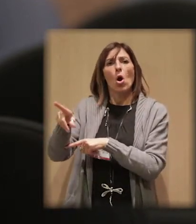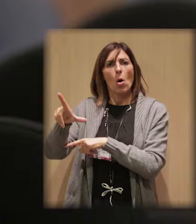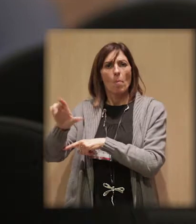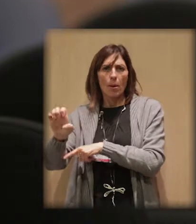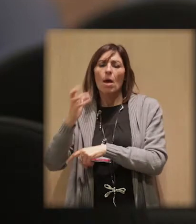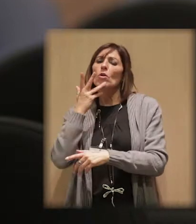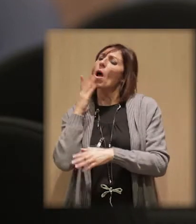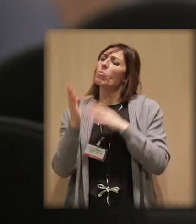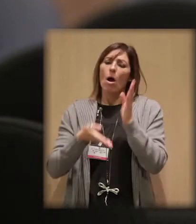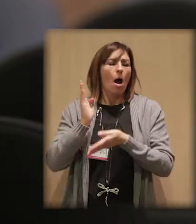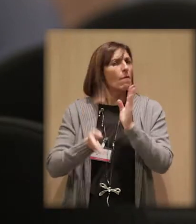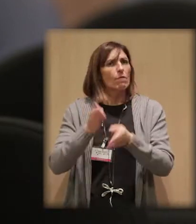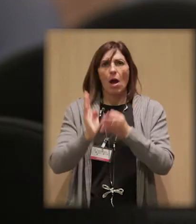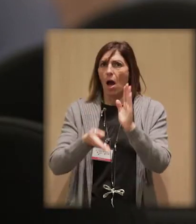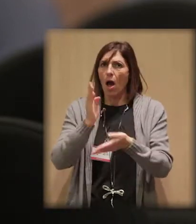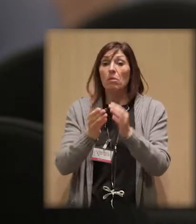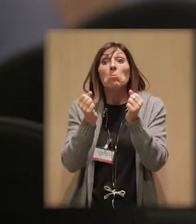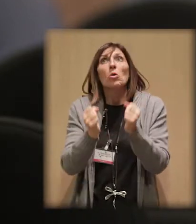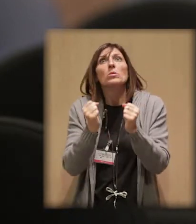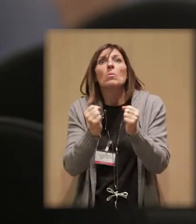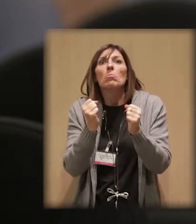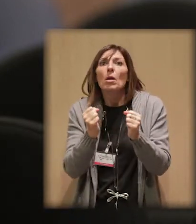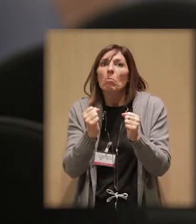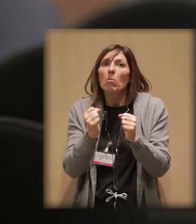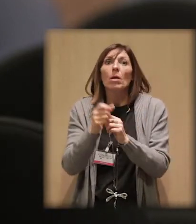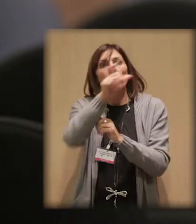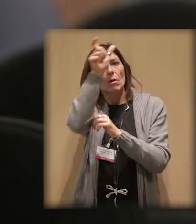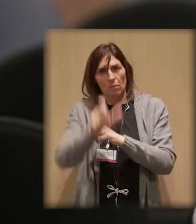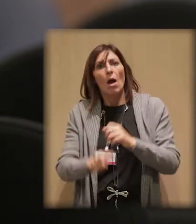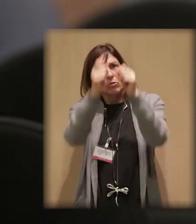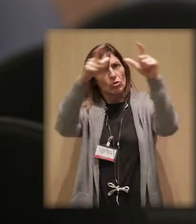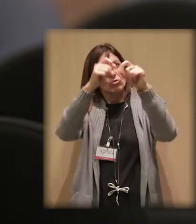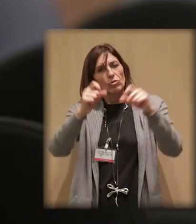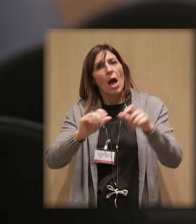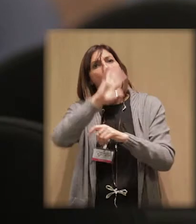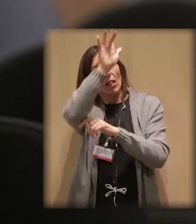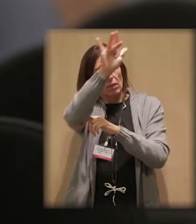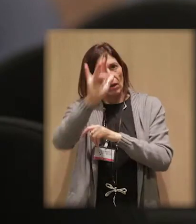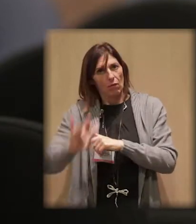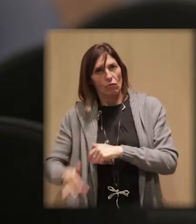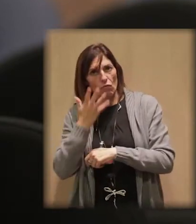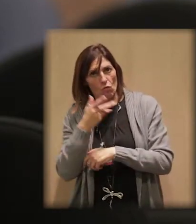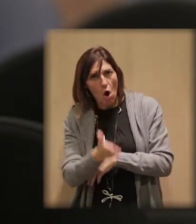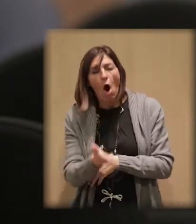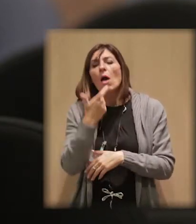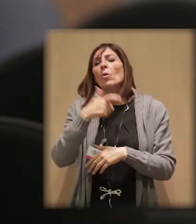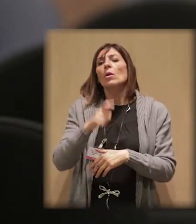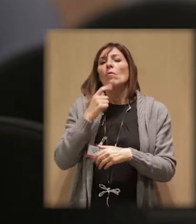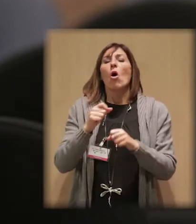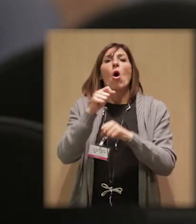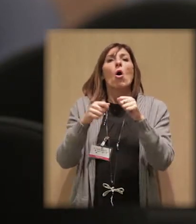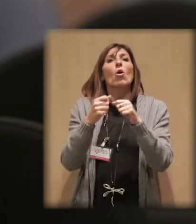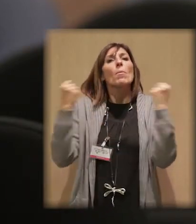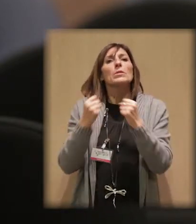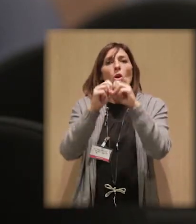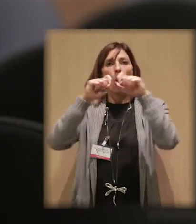continuare ad andare avanti, possibilmente anche a toccare altre città in Italia, secondo quello che è un po' il